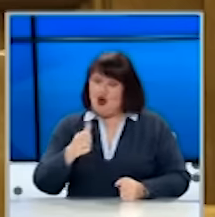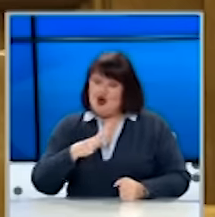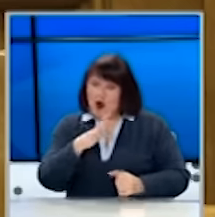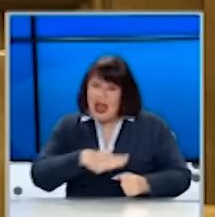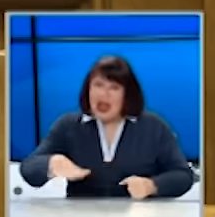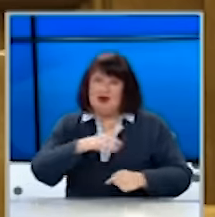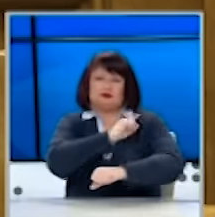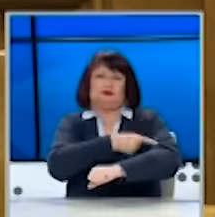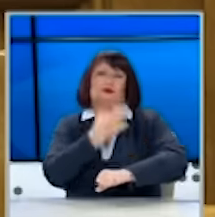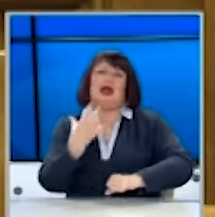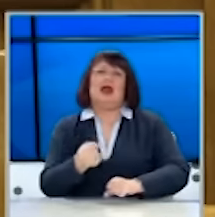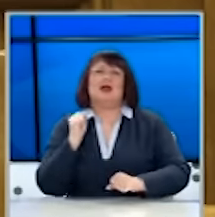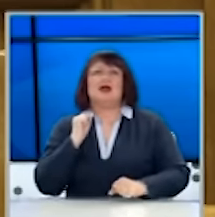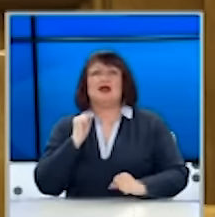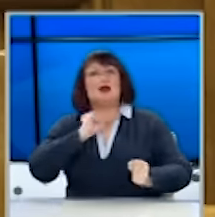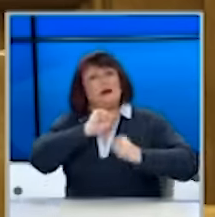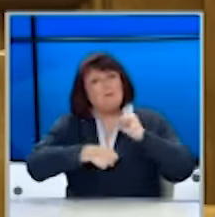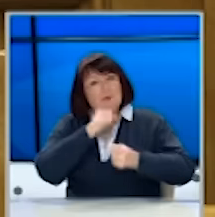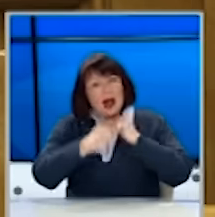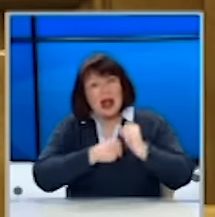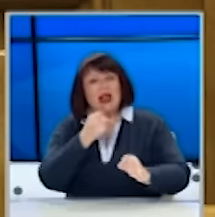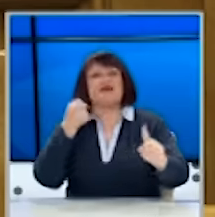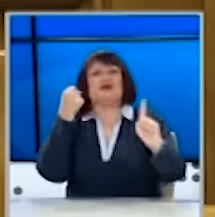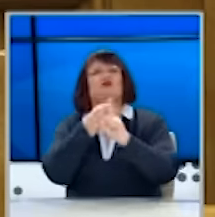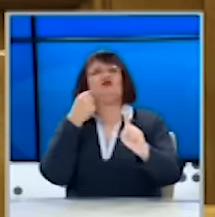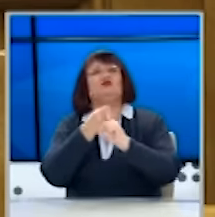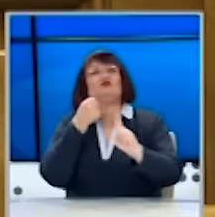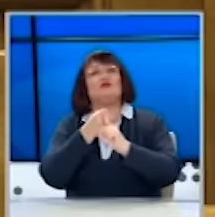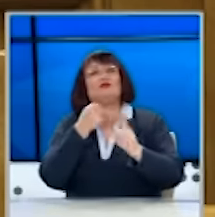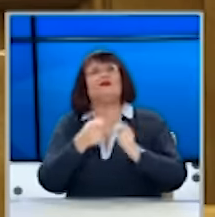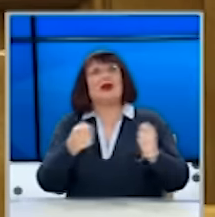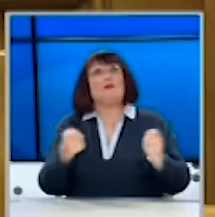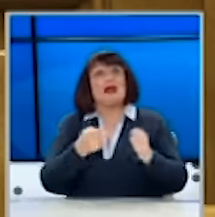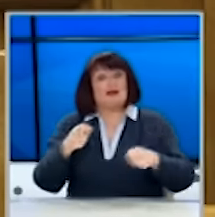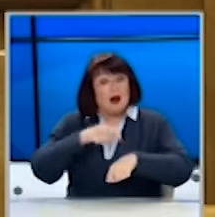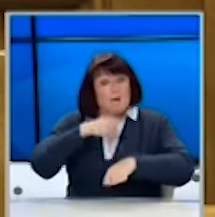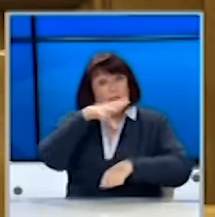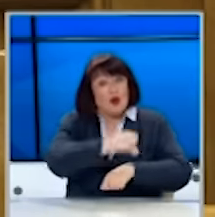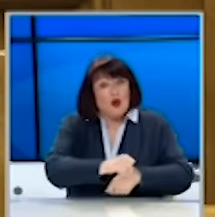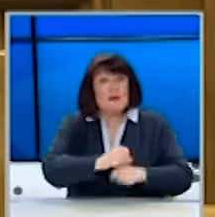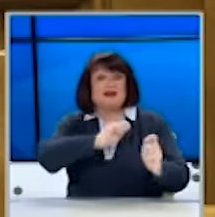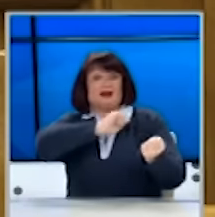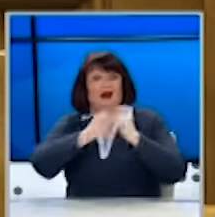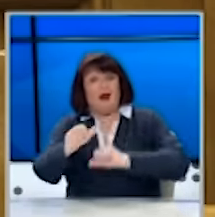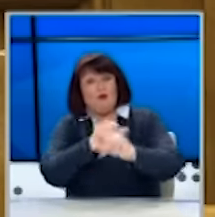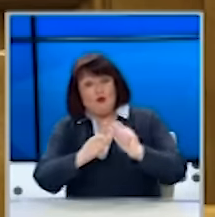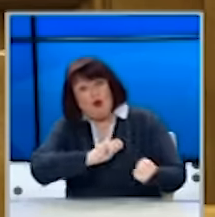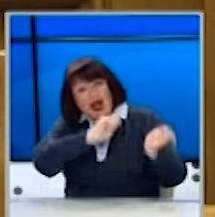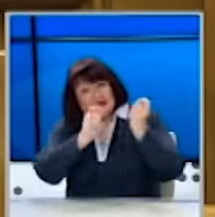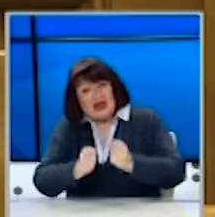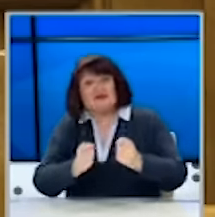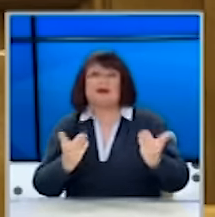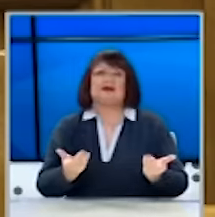τη δύναμη με την πάλη του να διεκδικήσει και μέτρα πρόληψης και αποκατάστασης, αλλά και